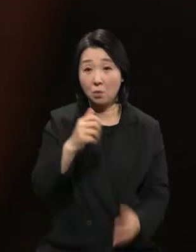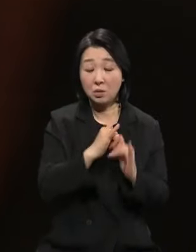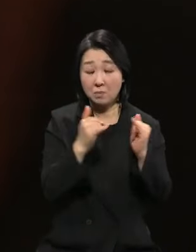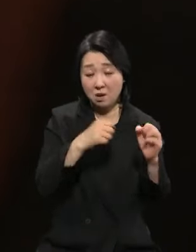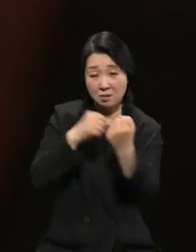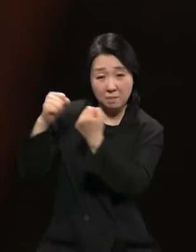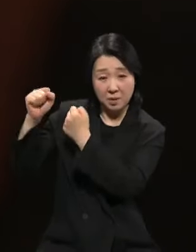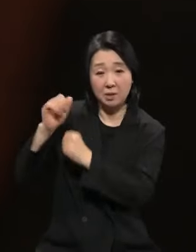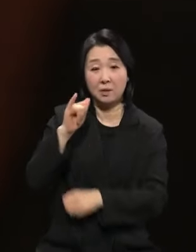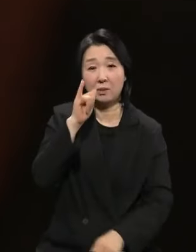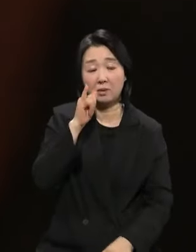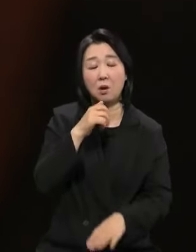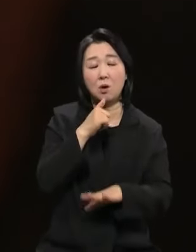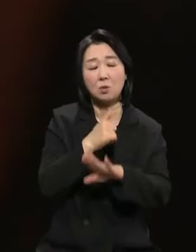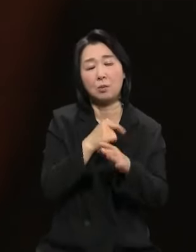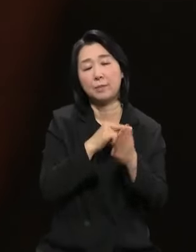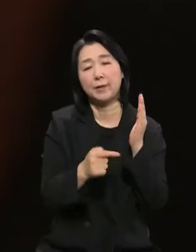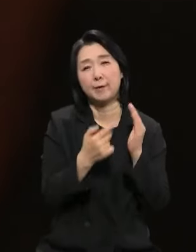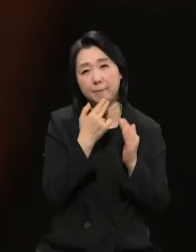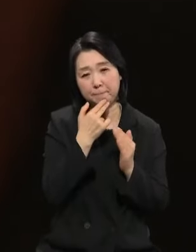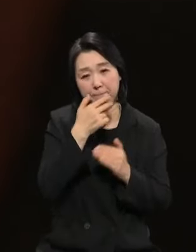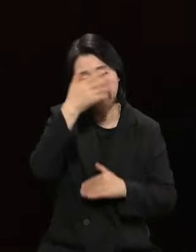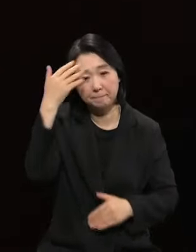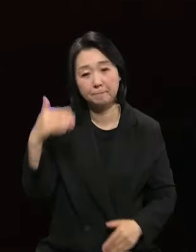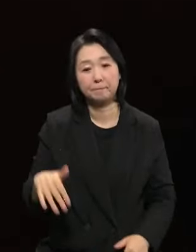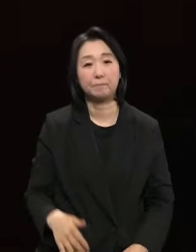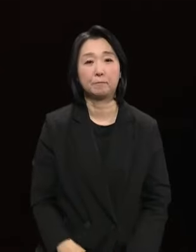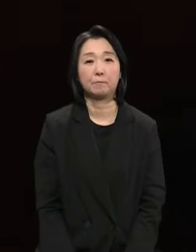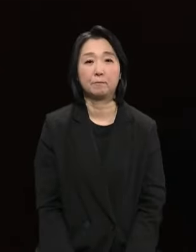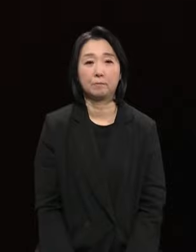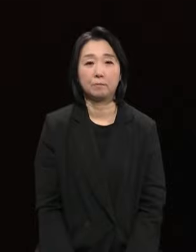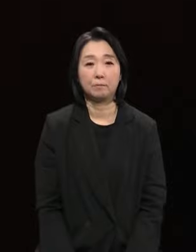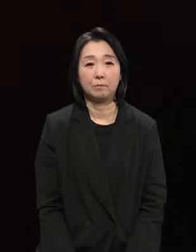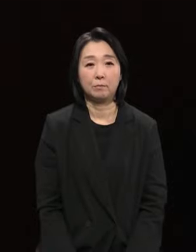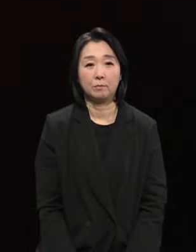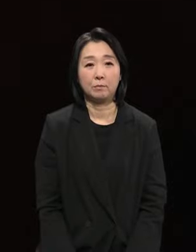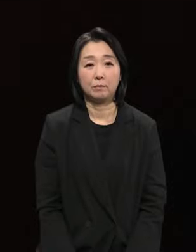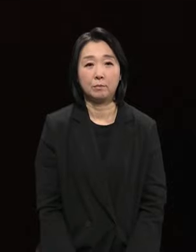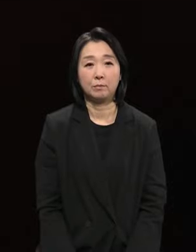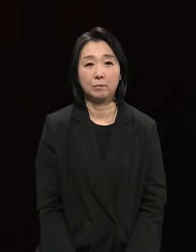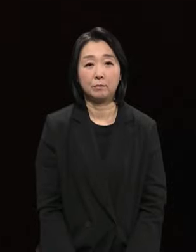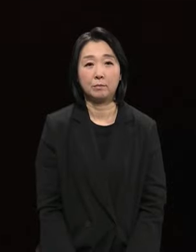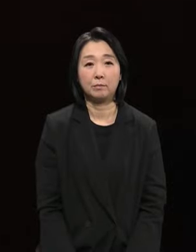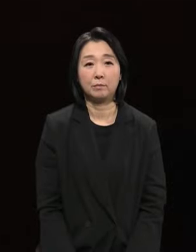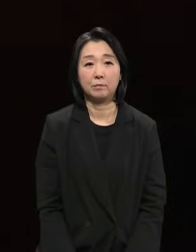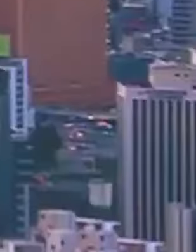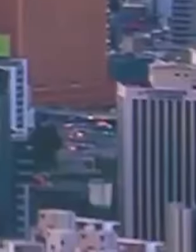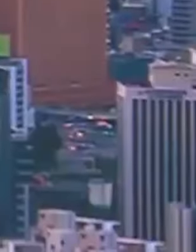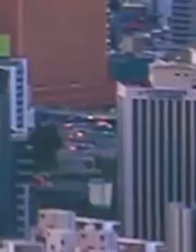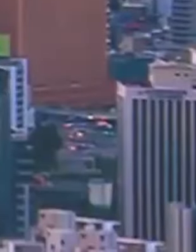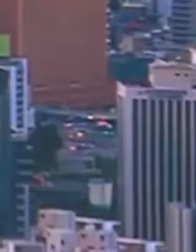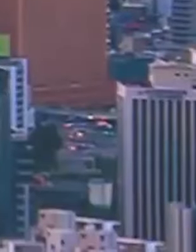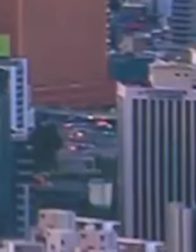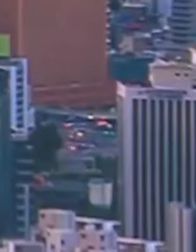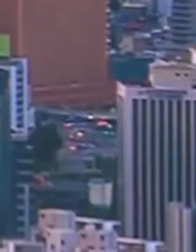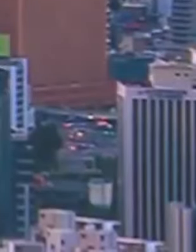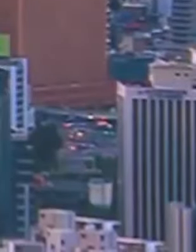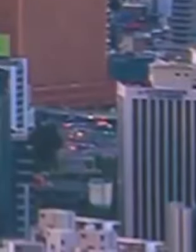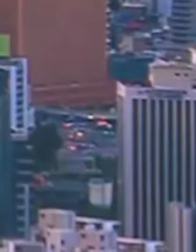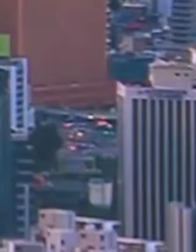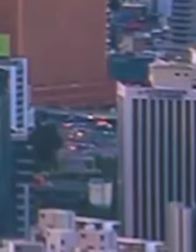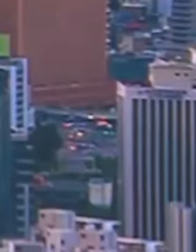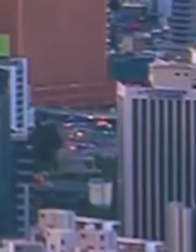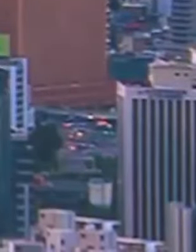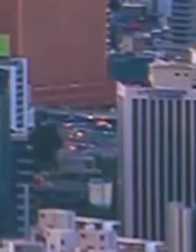대피했고 큰 피해는 없었습니다 JTBC 원석입니다 아침의 랭커